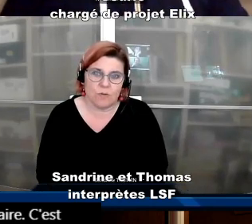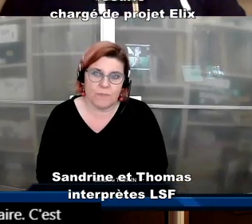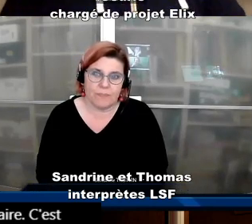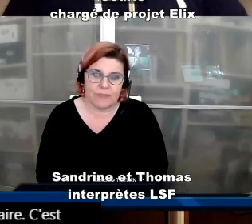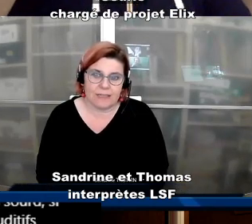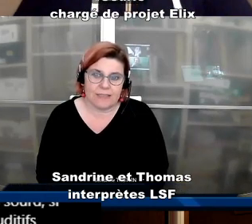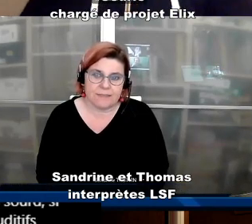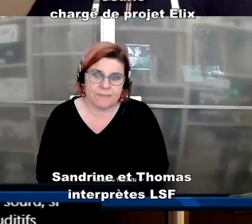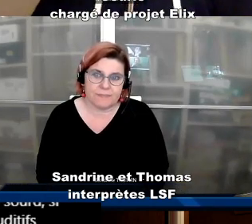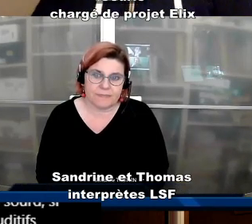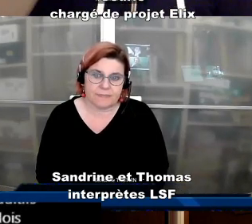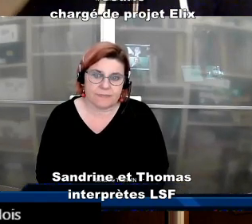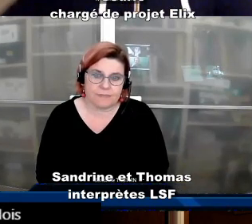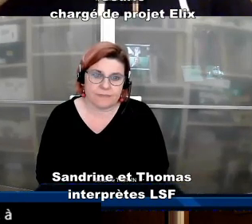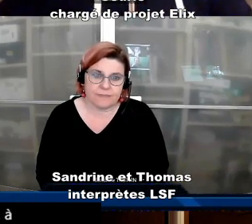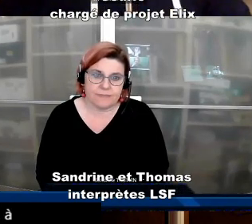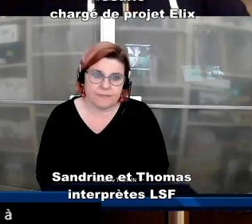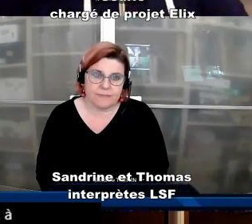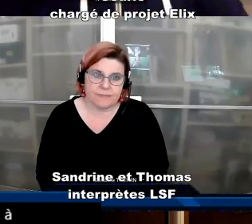avec les yeux.